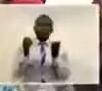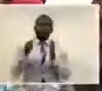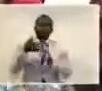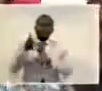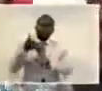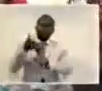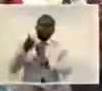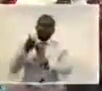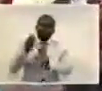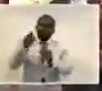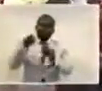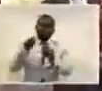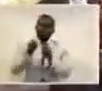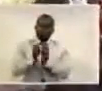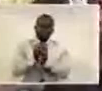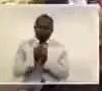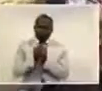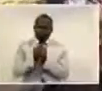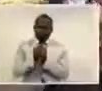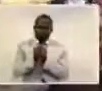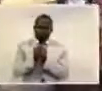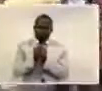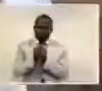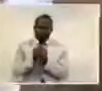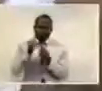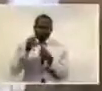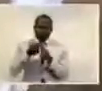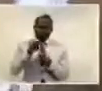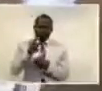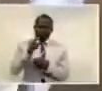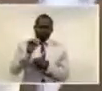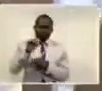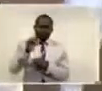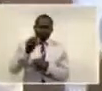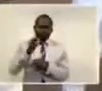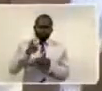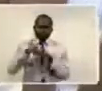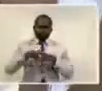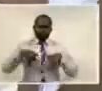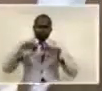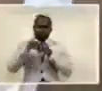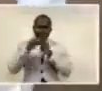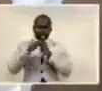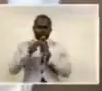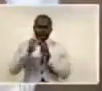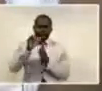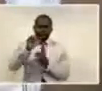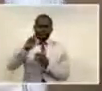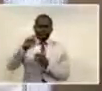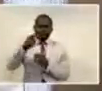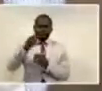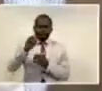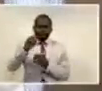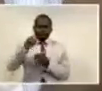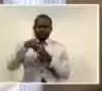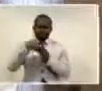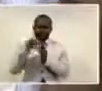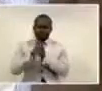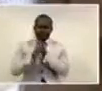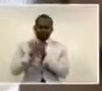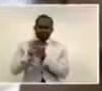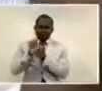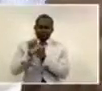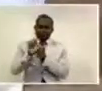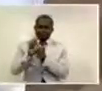Gira vuba nawe hutije. Nitwa Ingabire Pascasie yantuye mu mudugudu Isangano akagari ka Byayi umurenge wa